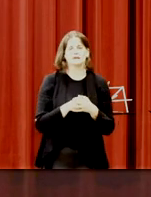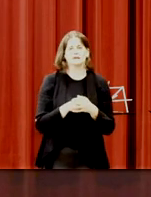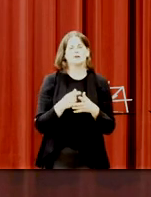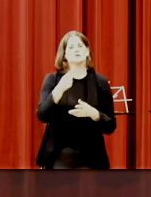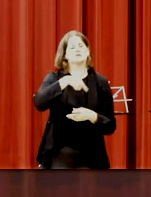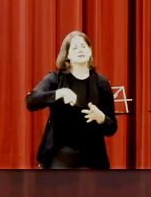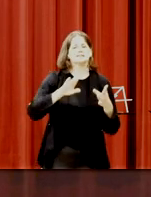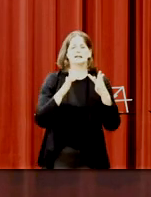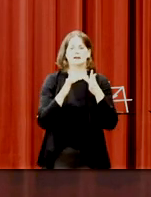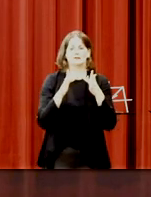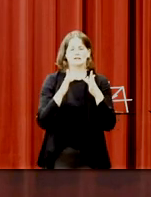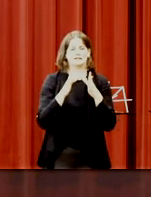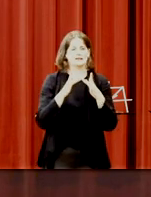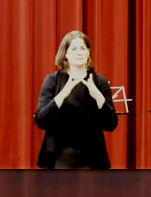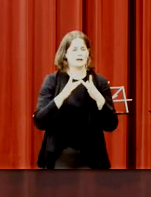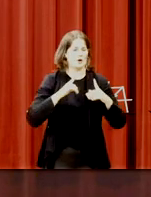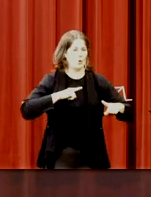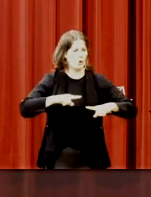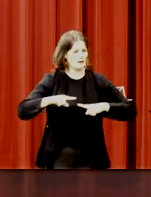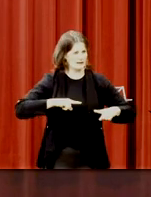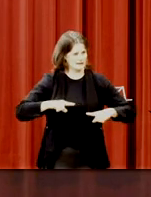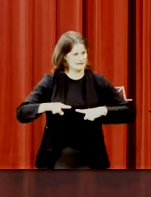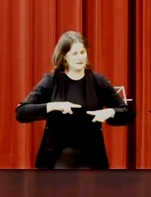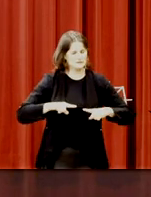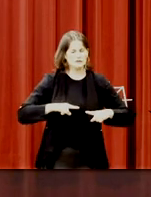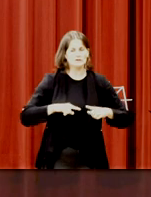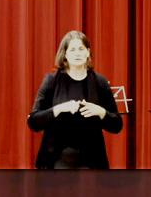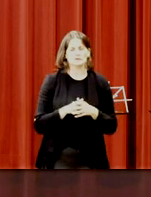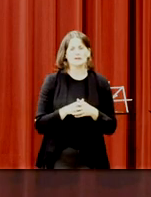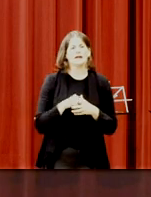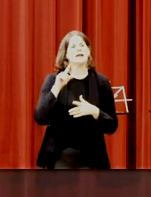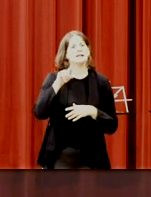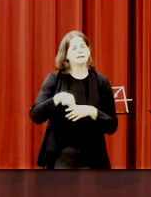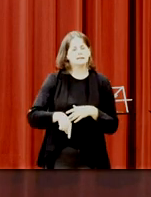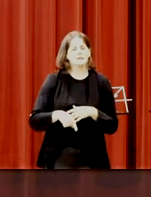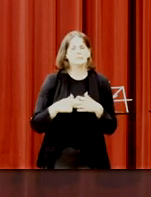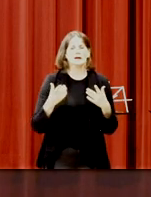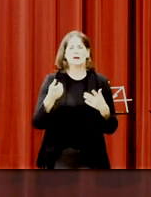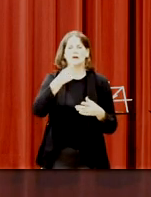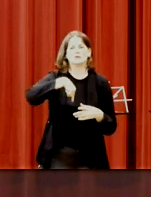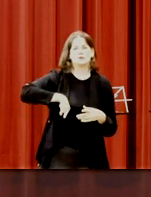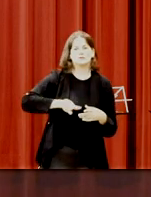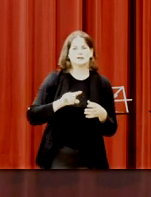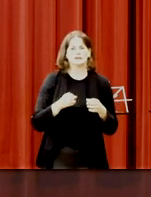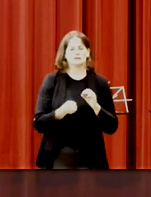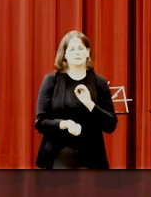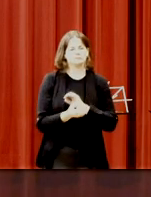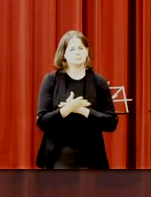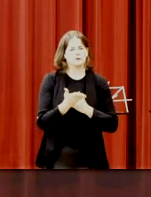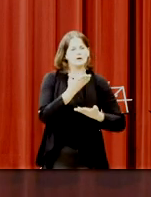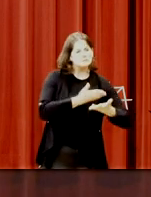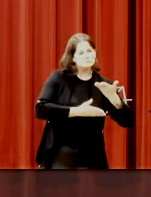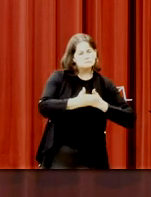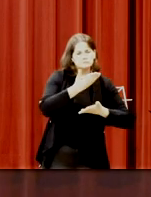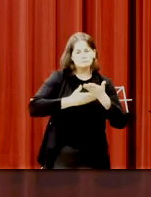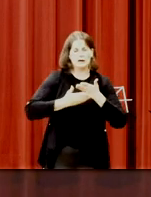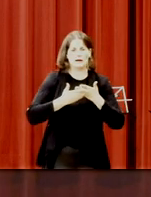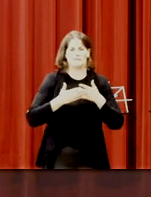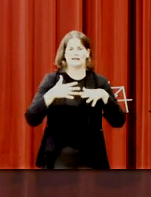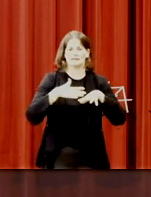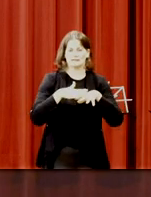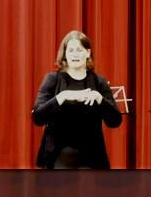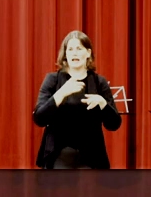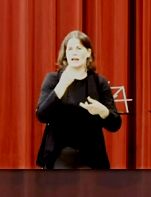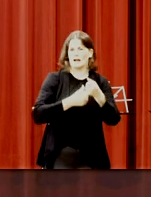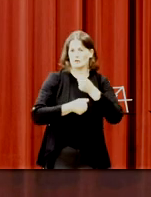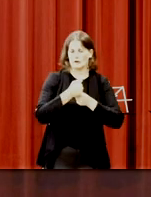creem complicitats amb el teixit productiu, l'economia productiva de casa nostra, i també amb l'estudiantat i el personal. Aquests són els